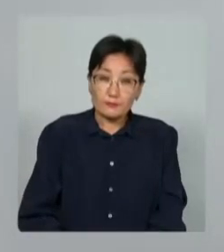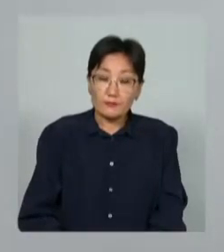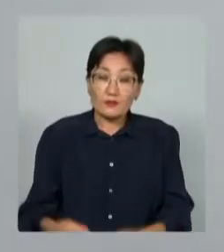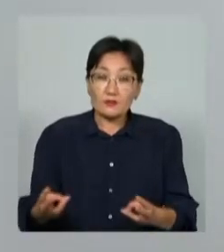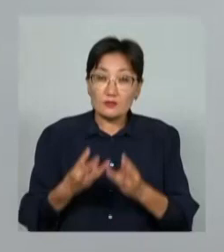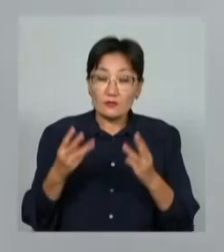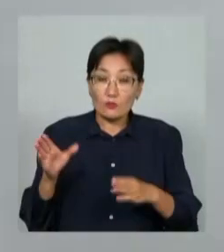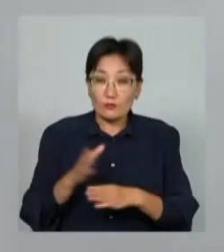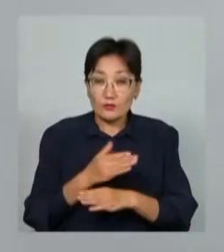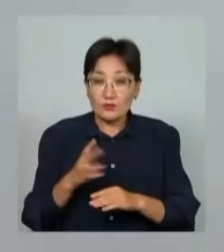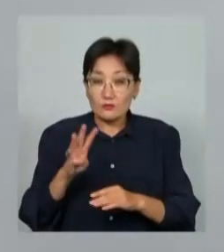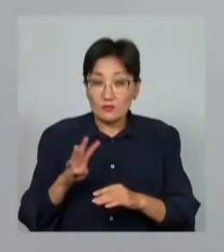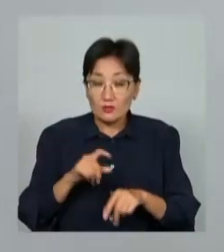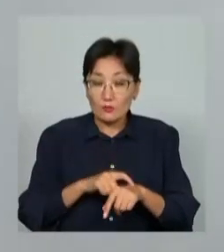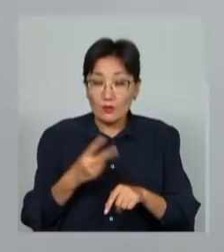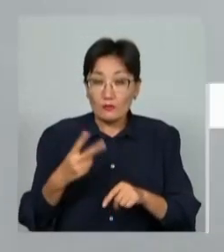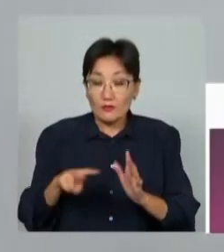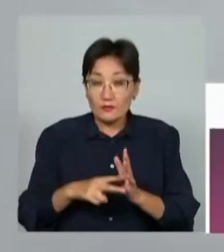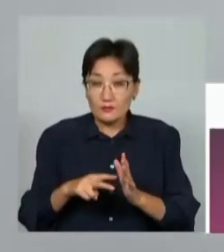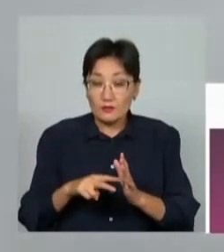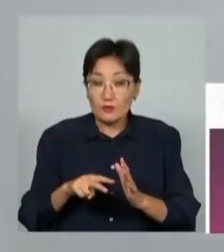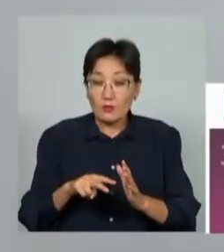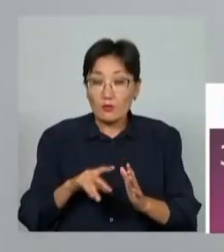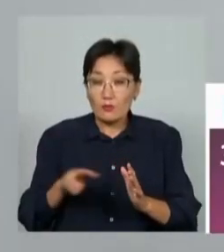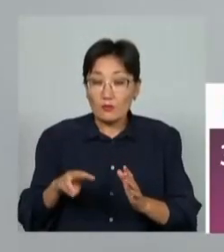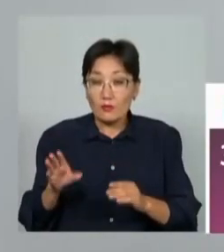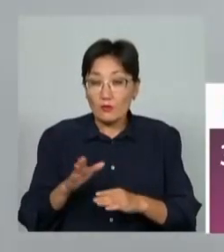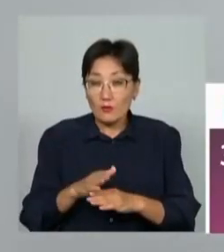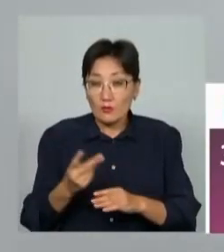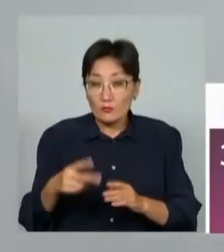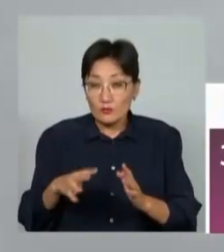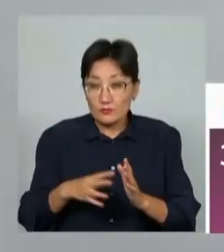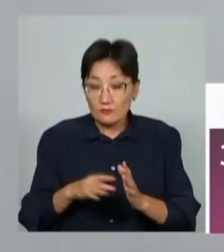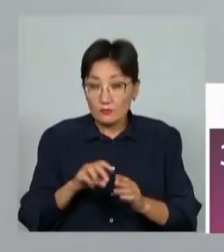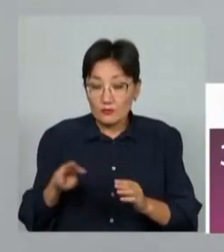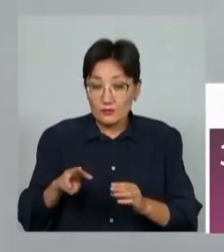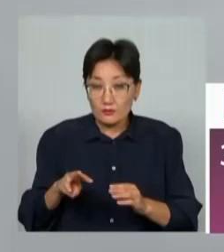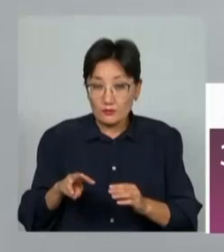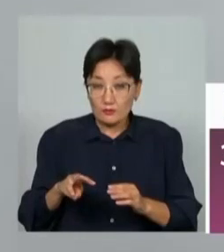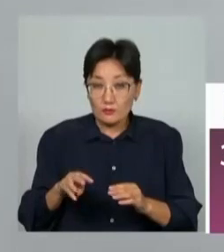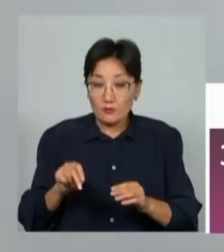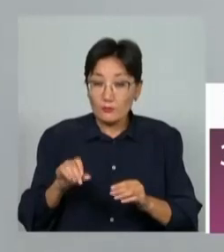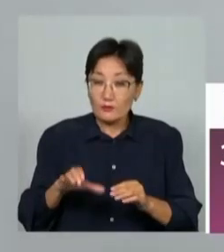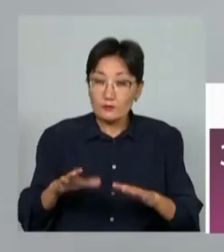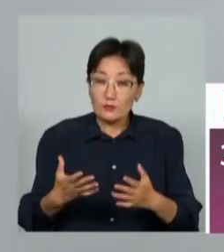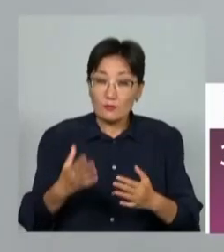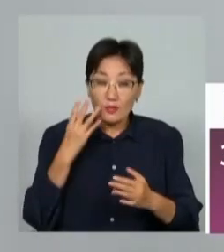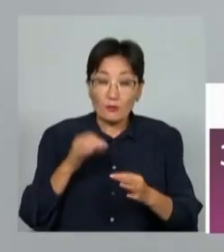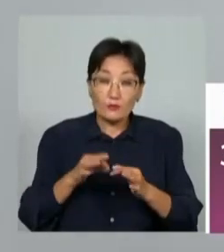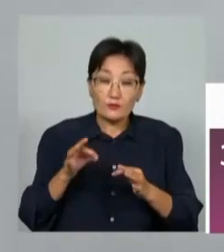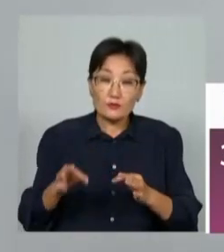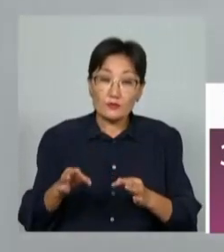Возгорание локализовано в 4 часа 27 минут и ликвидировано в 4 часа 49 минут. От департамента по чрезвычайным ситуациям в Алматинской